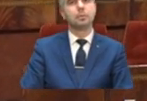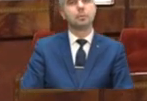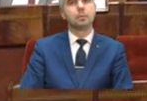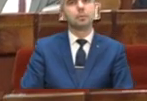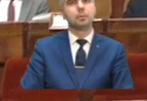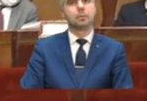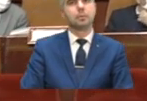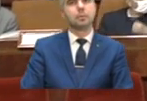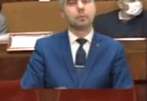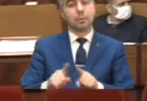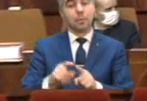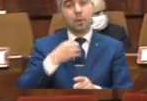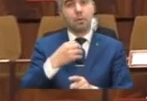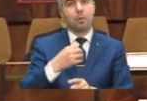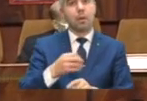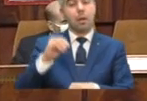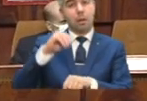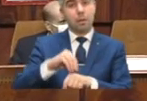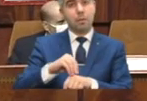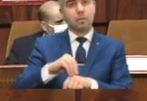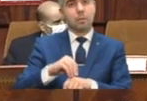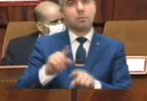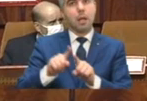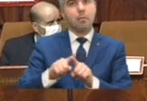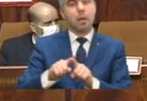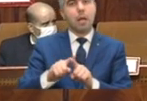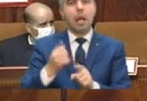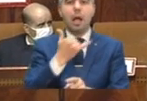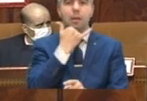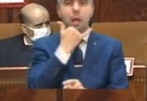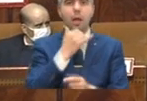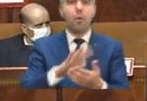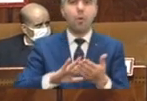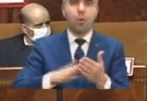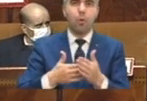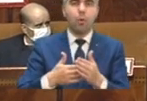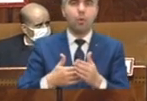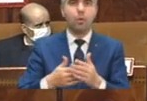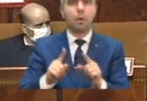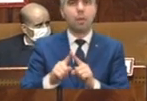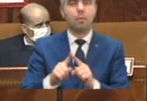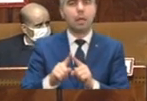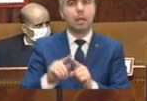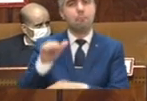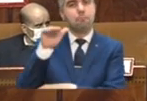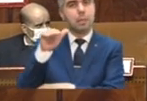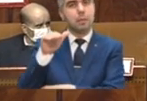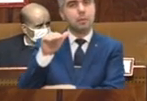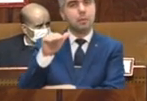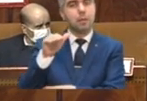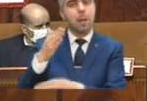صالحوا السيد الرئيس وكنعاودوا نفس الاخطاء. هذه القضيه دابا ديال القضيه الوطنيه واش ولات فيها